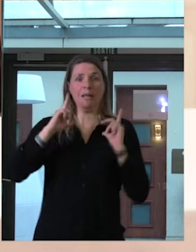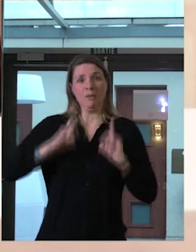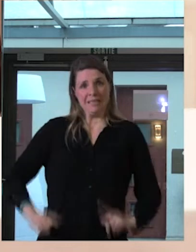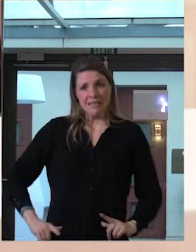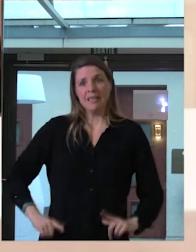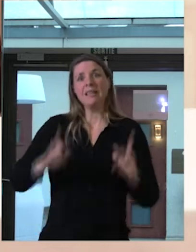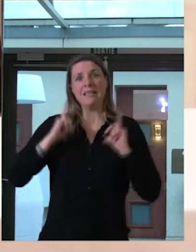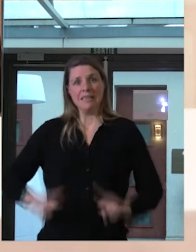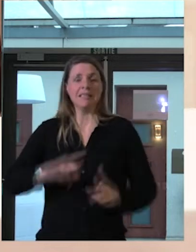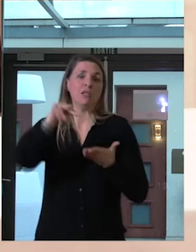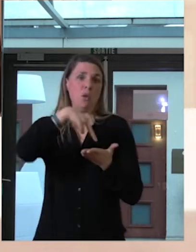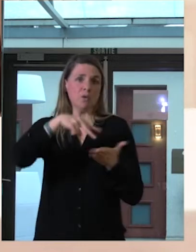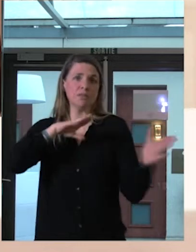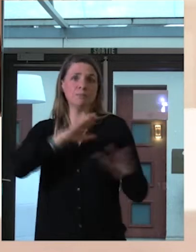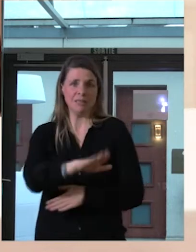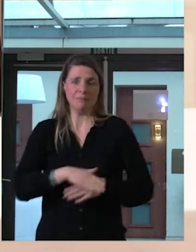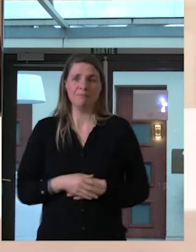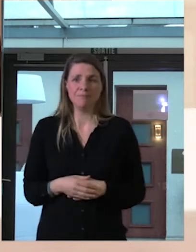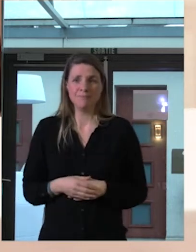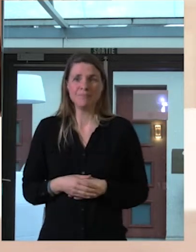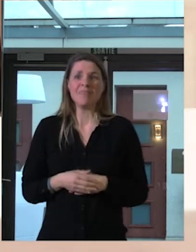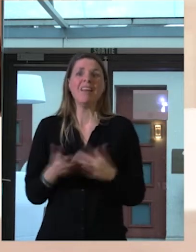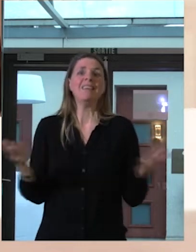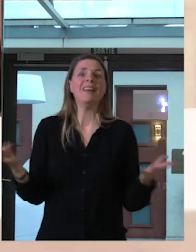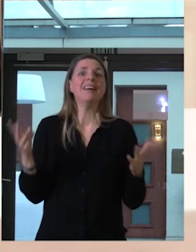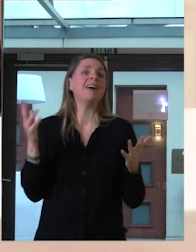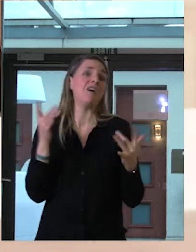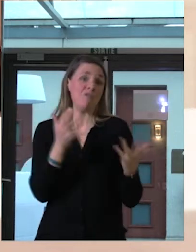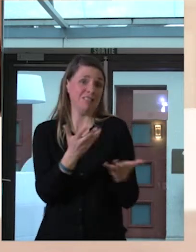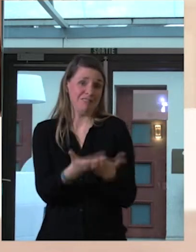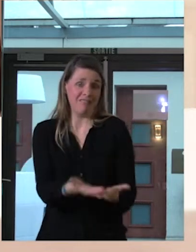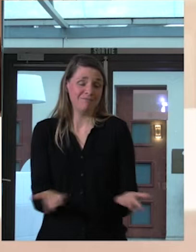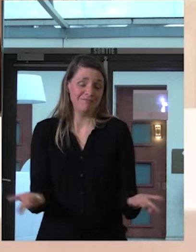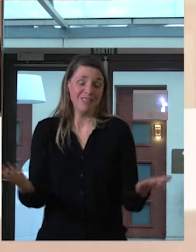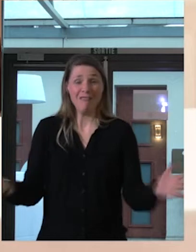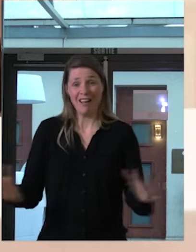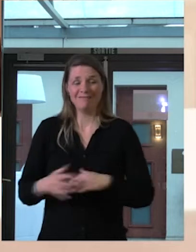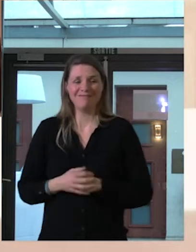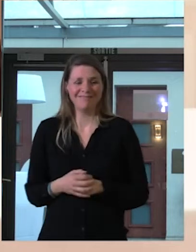fait un lycée de danse. Vraiment, je voulais vraiment faire ça. Donc, voilà.